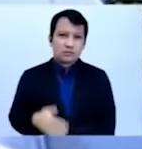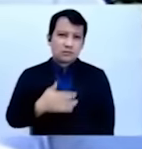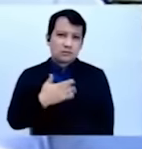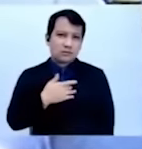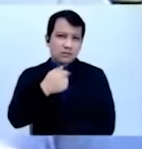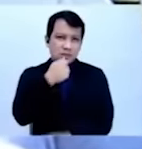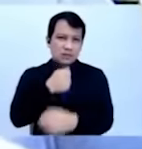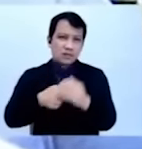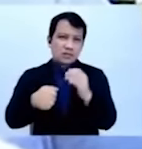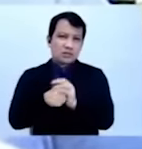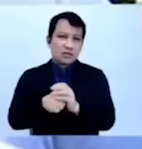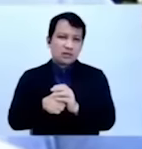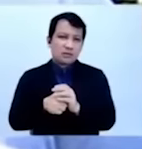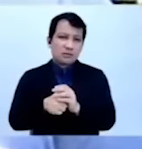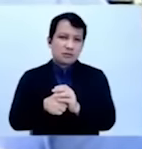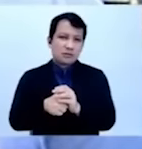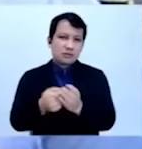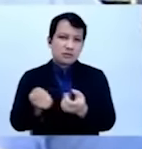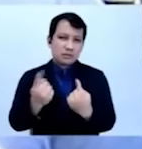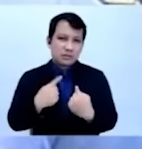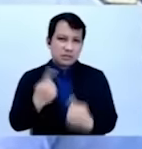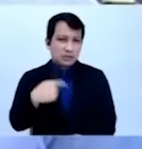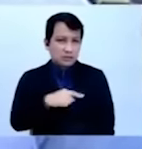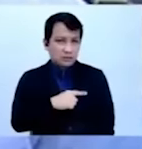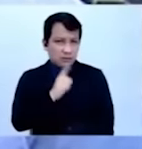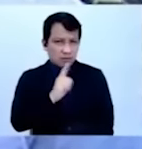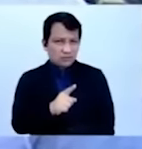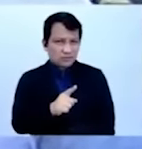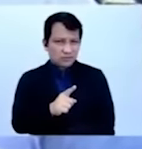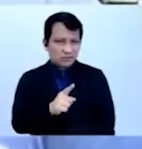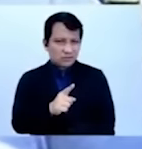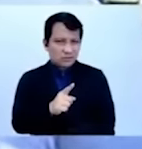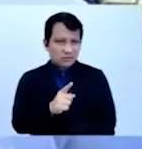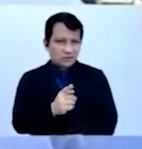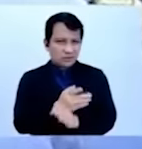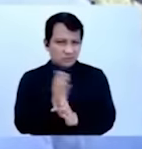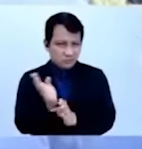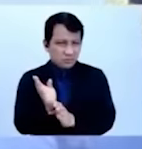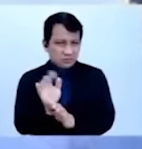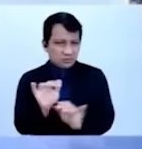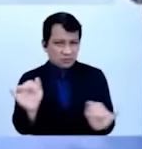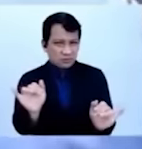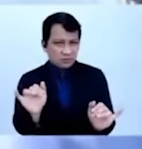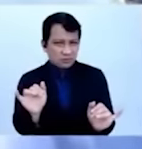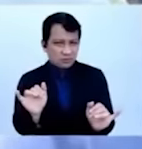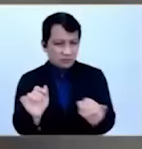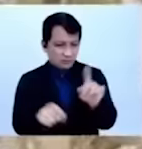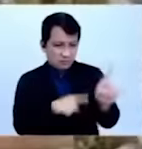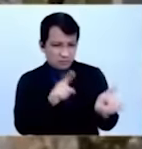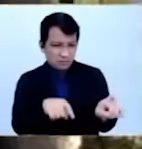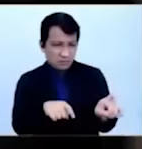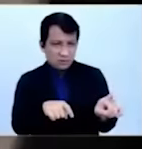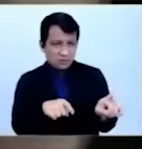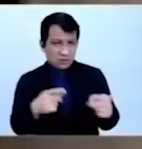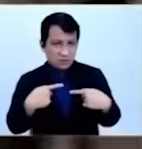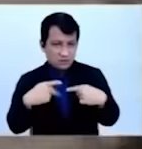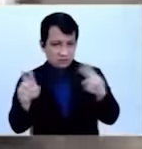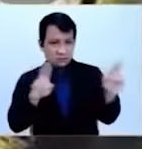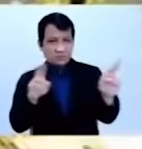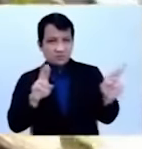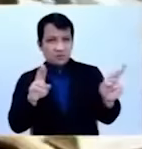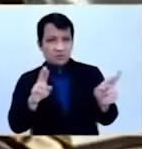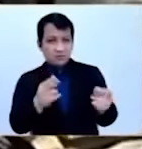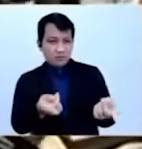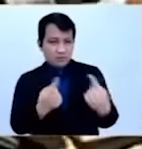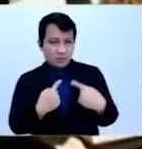may tinatakpan. Dahil nga, parang uniform yung kailang sagot eh. Hindi upa tinanong, may ready answer na sila. Dumating